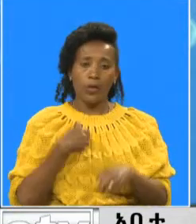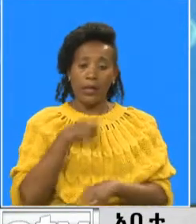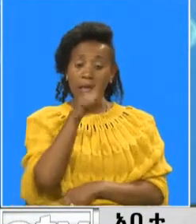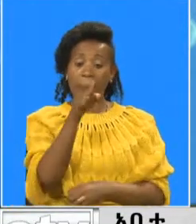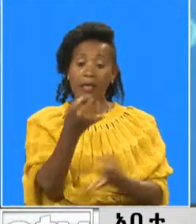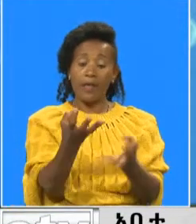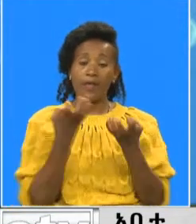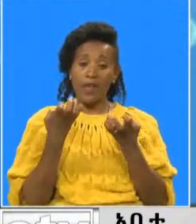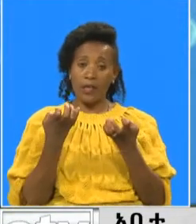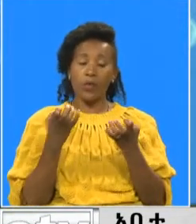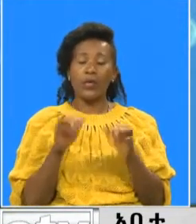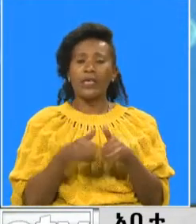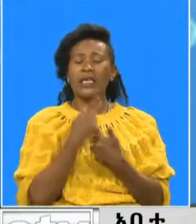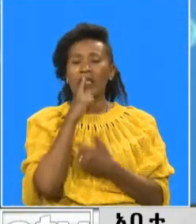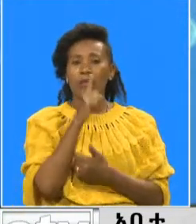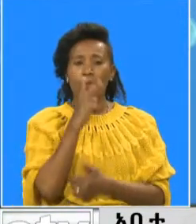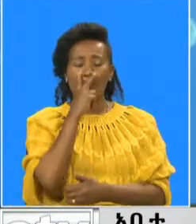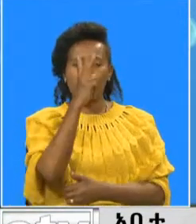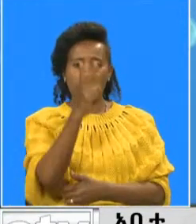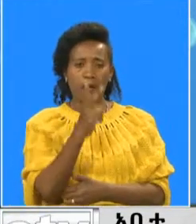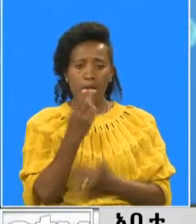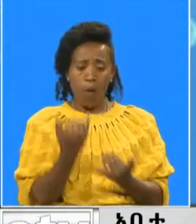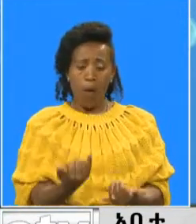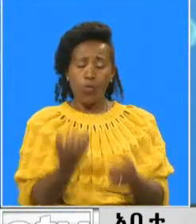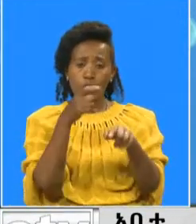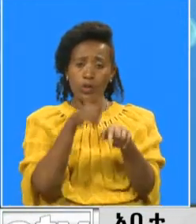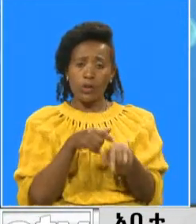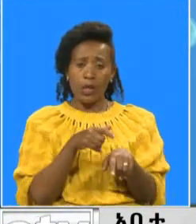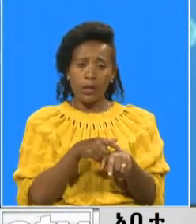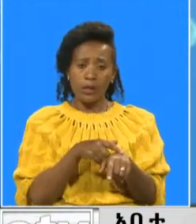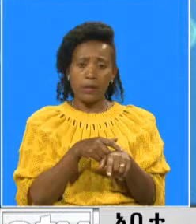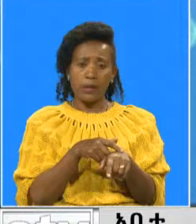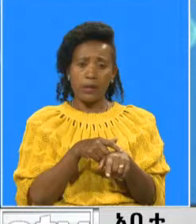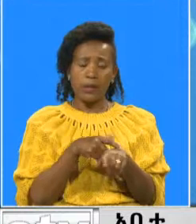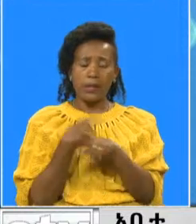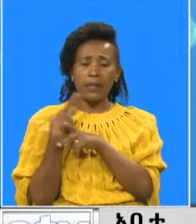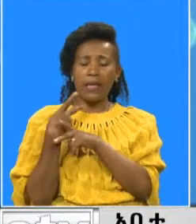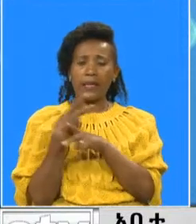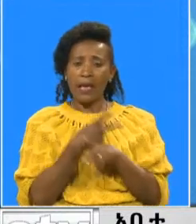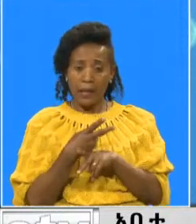ልጠይቅ የፈለኩት እንዴት ነው የሚታየው በአሁን ሰዓት ከቀን ቀን